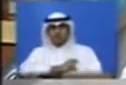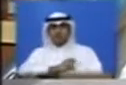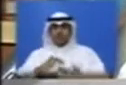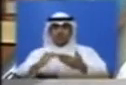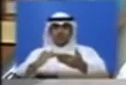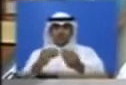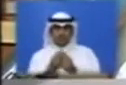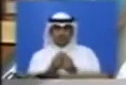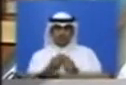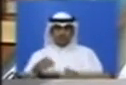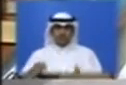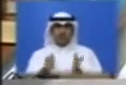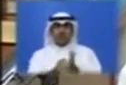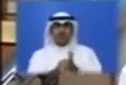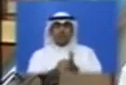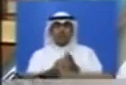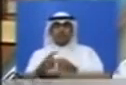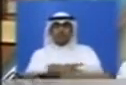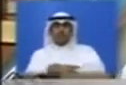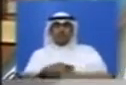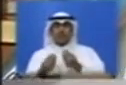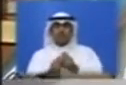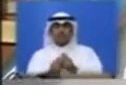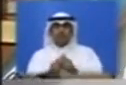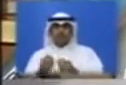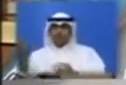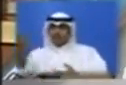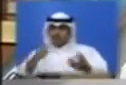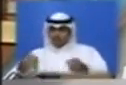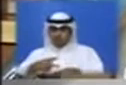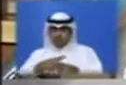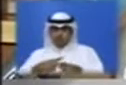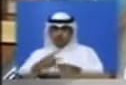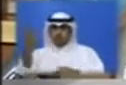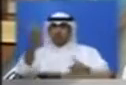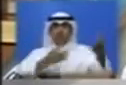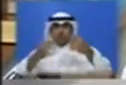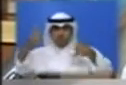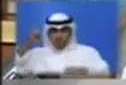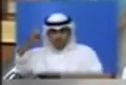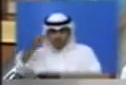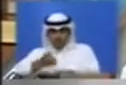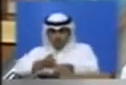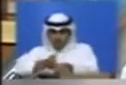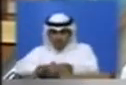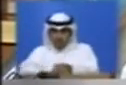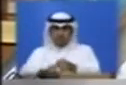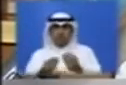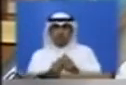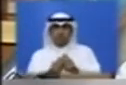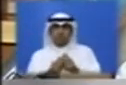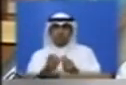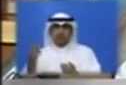يستقبل في داخل الكويت لحوم الأضاحي التي يقوم بذبحها لأهالي داخل الكويت، وذلك في